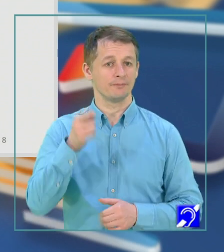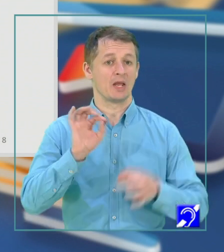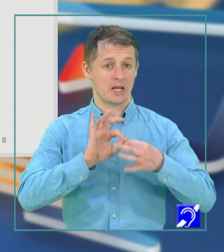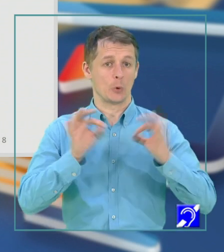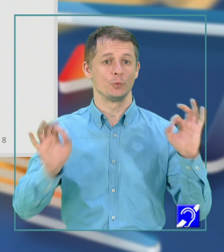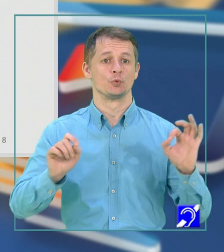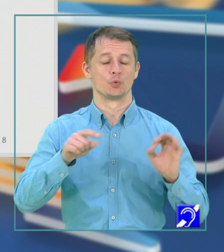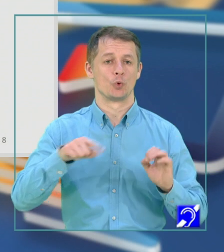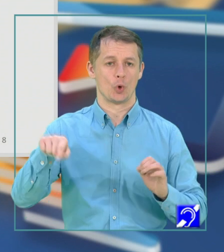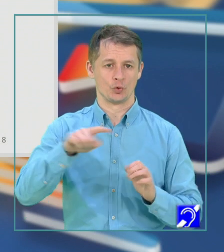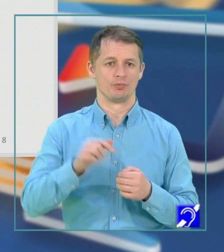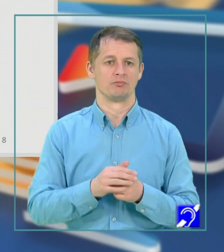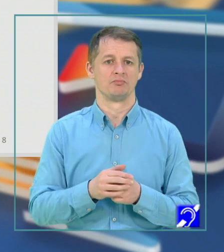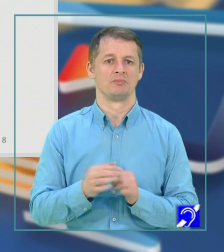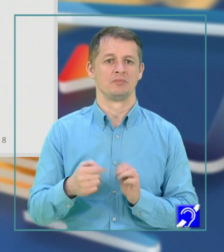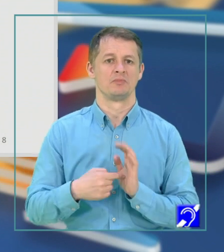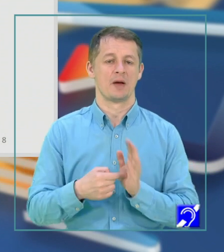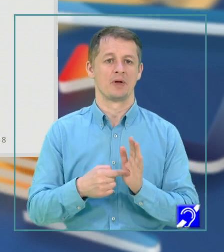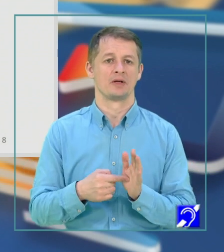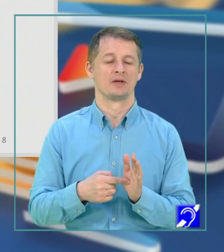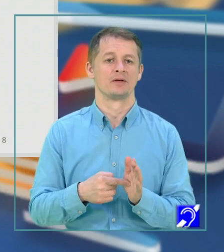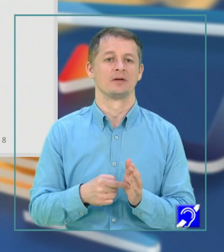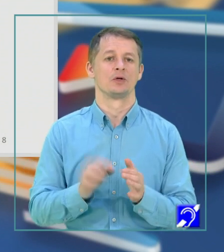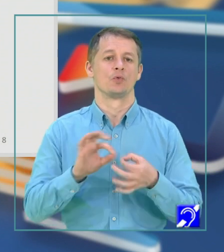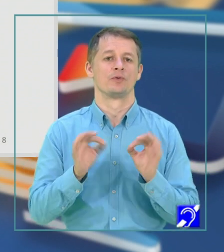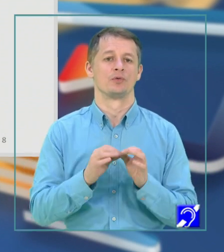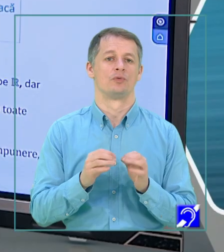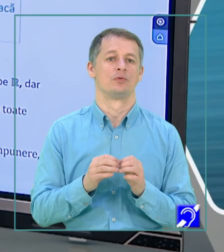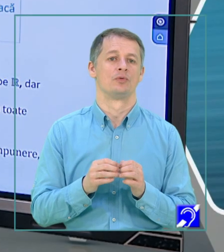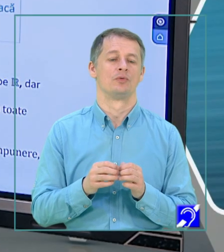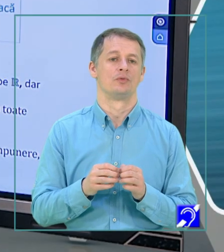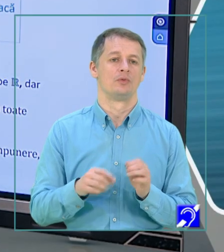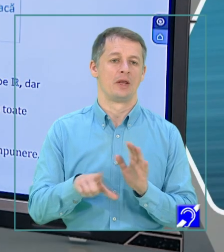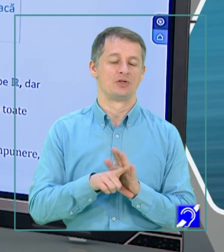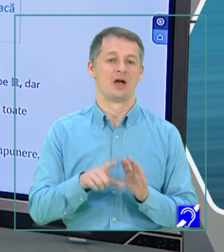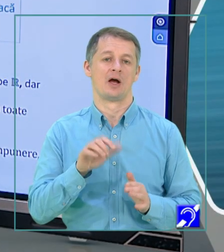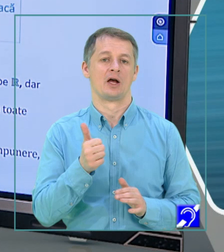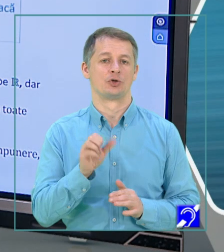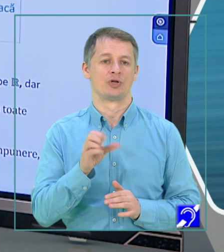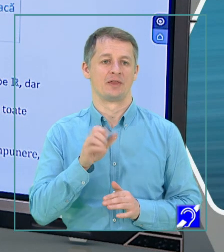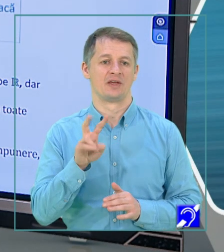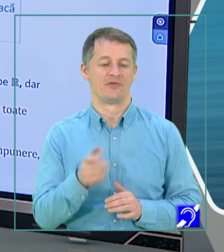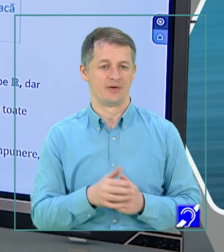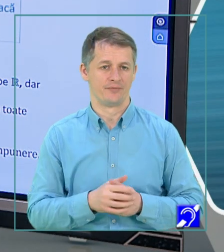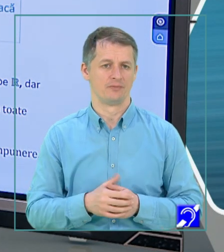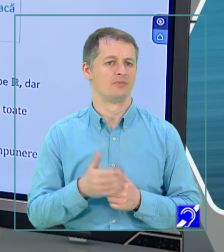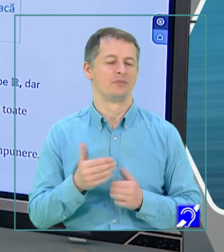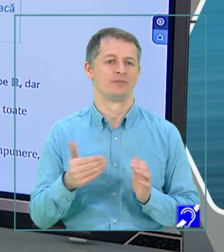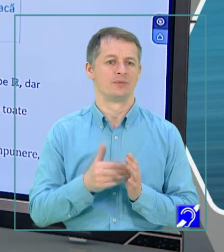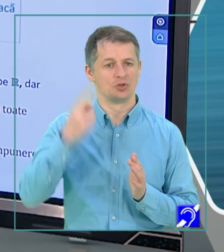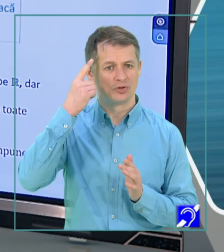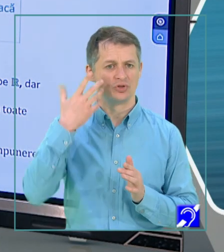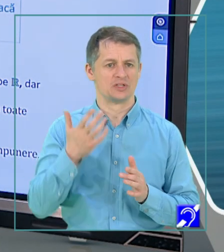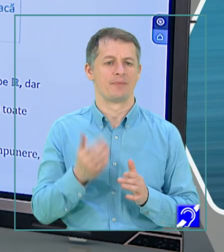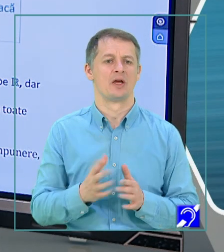nostru apare noțiunea de lege de compoziție asociativă. Să ne amintim ce însemna o lege de